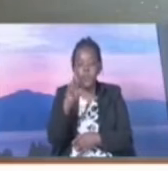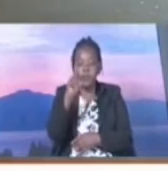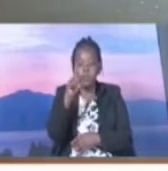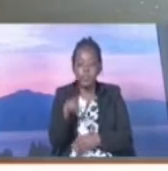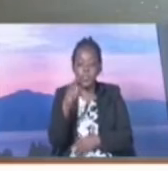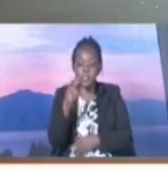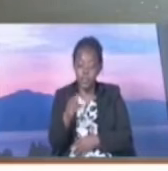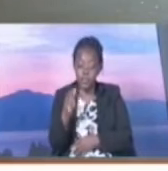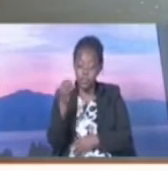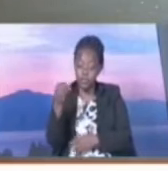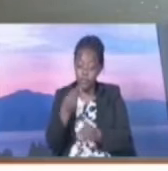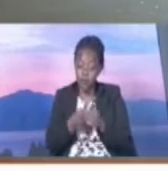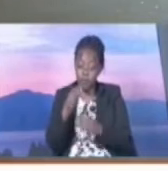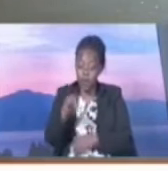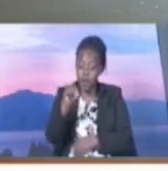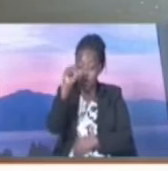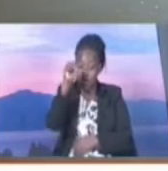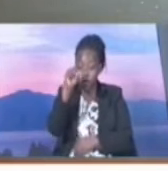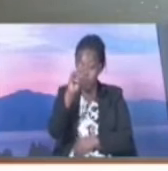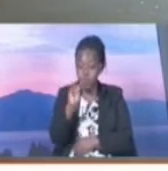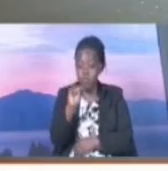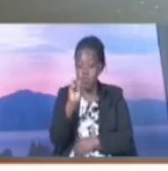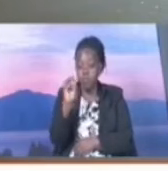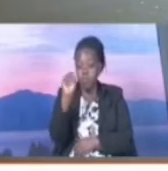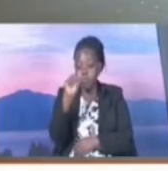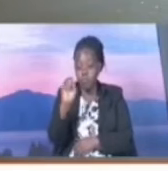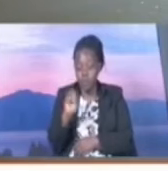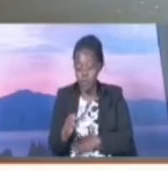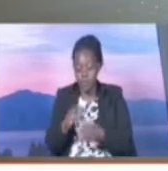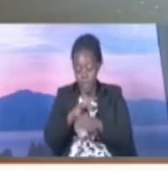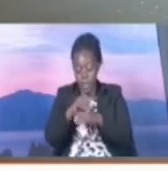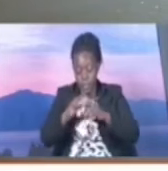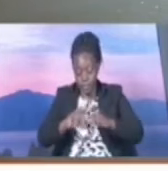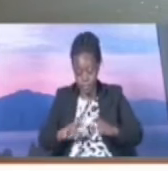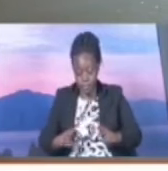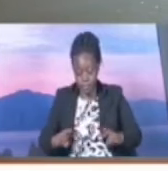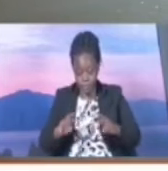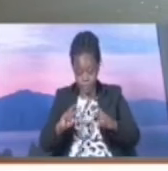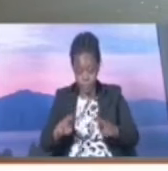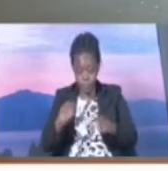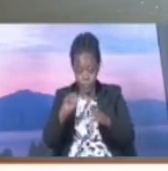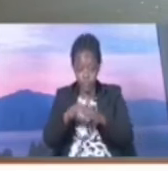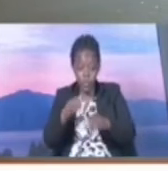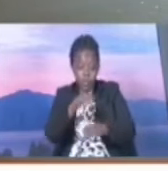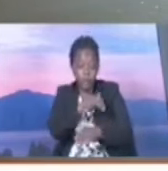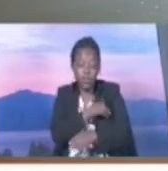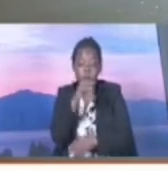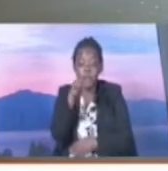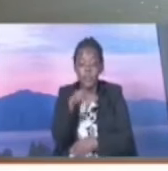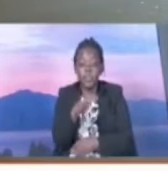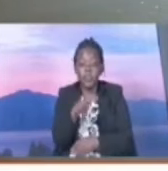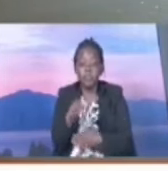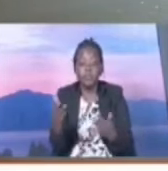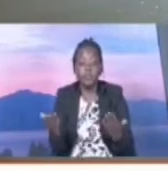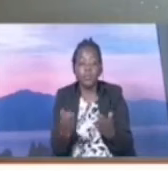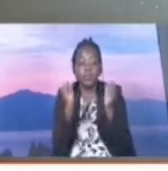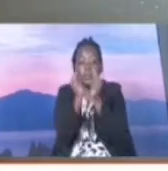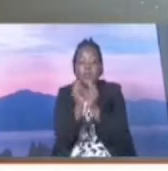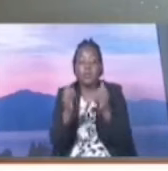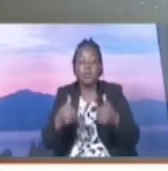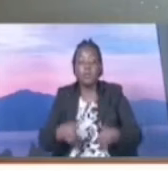owa Kampala North Moses Nanoka bakoze ekikwe kweto mu munisipali ye Nansana muno bakwatiddemu